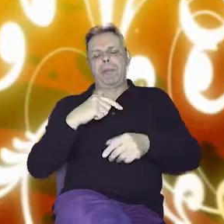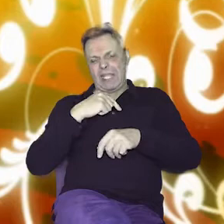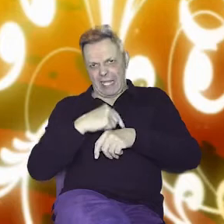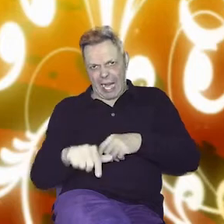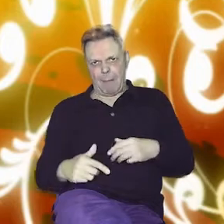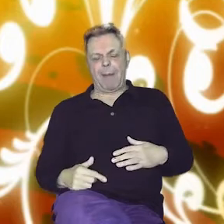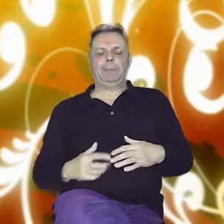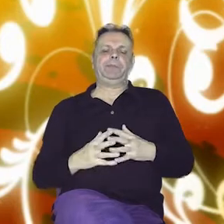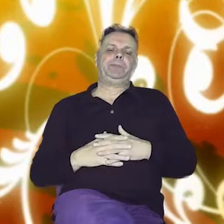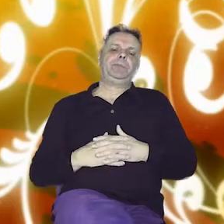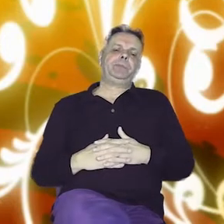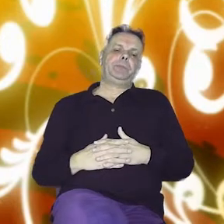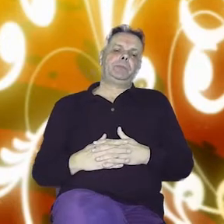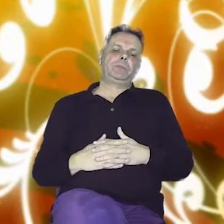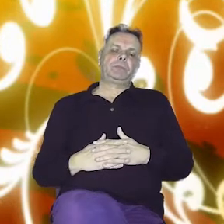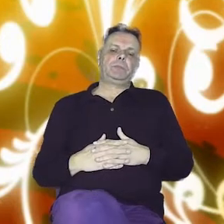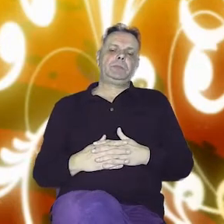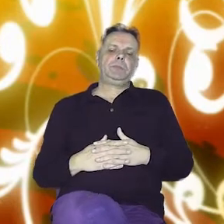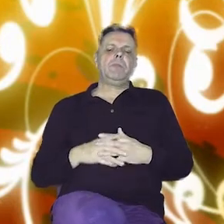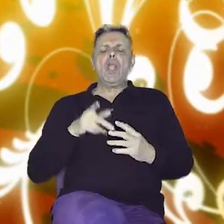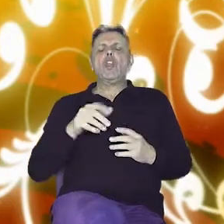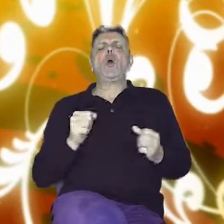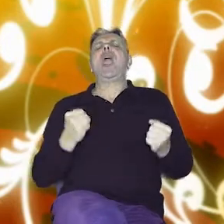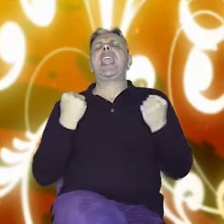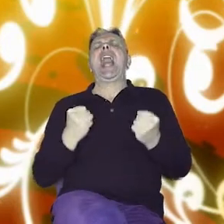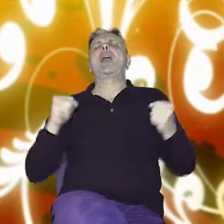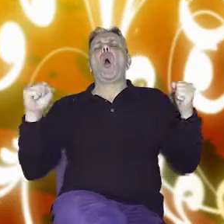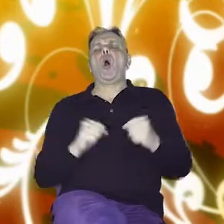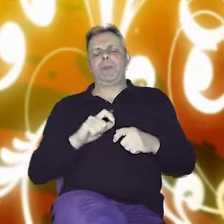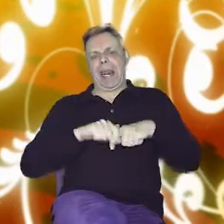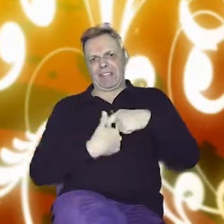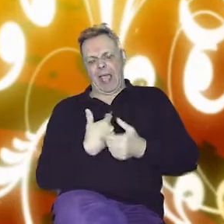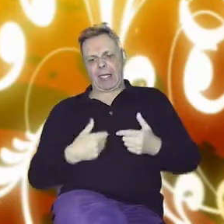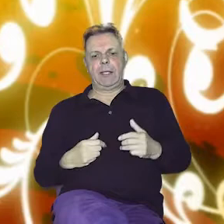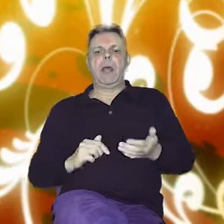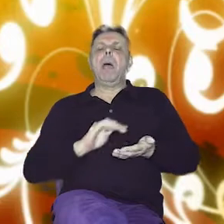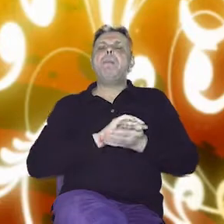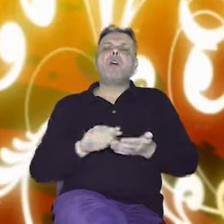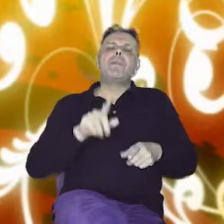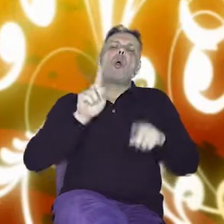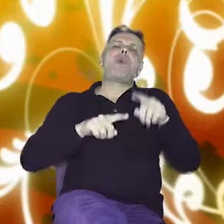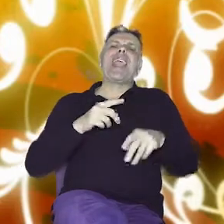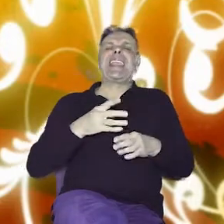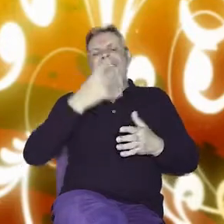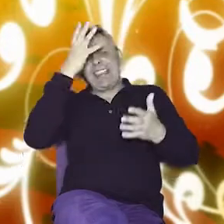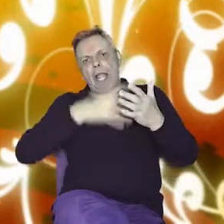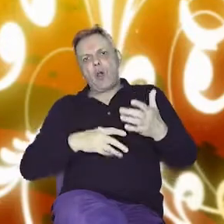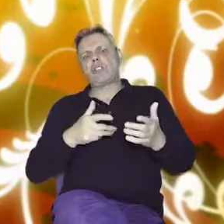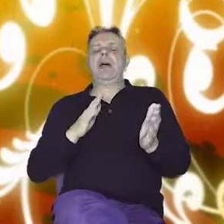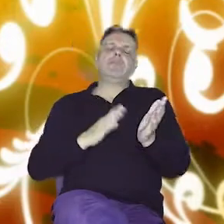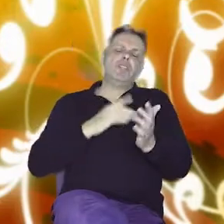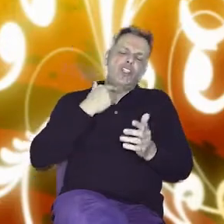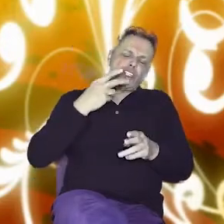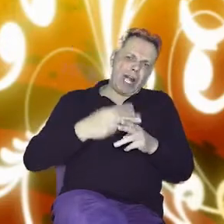apsolutno drugačije pristupiti ranama nego što mi mislimo. Što to je ozbiljna stvar. To je